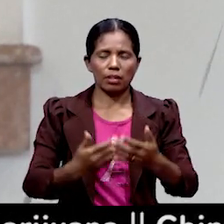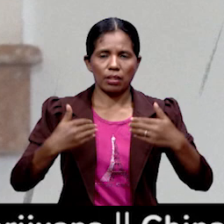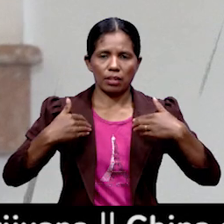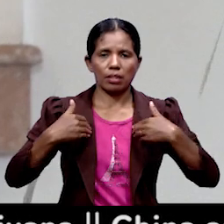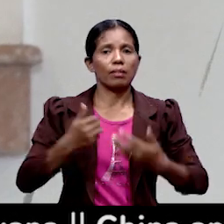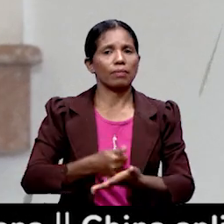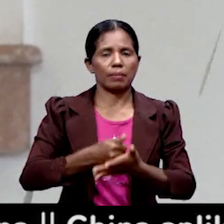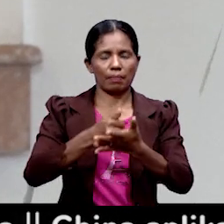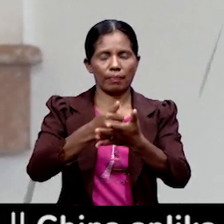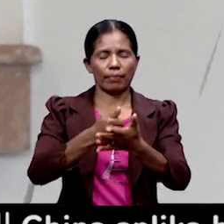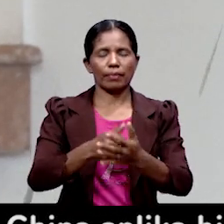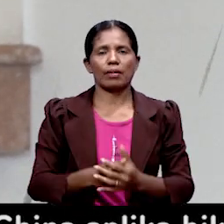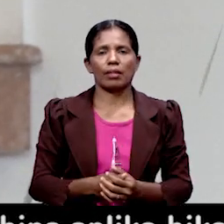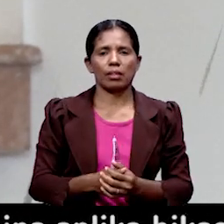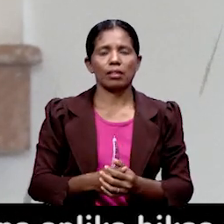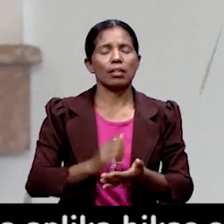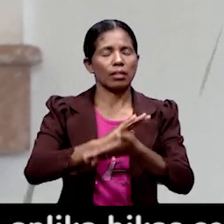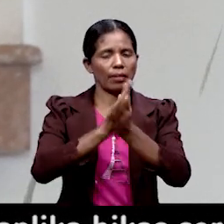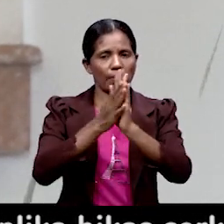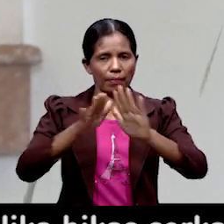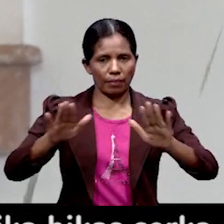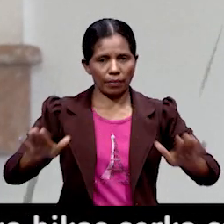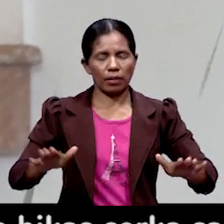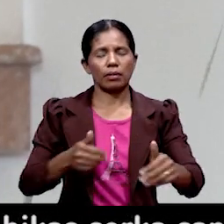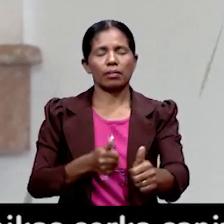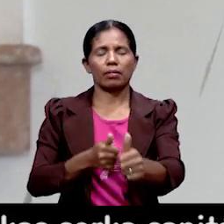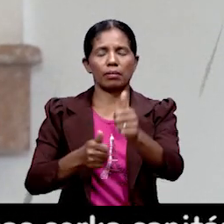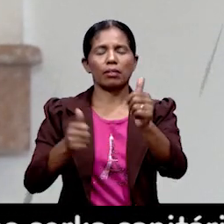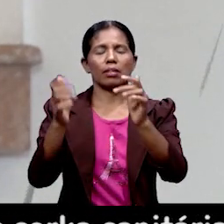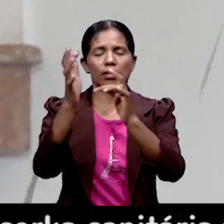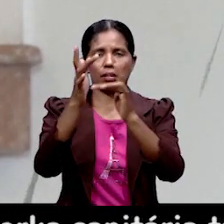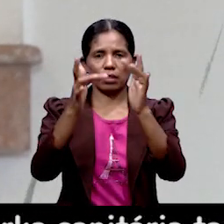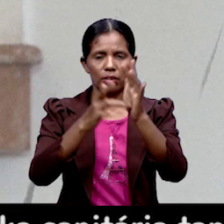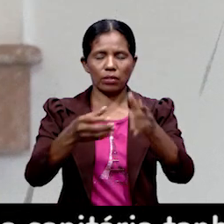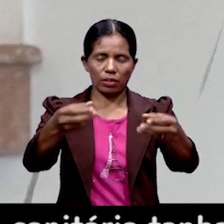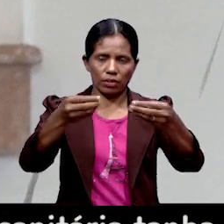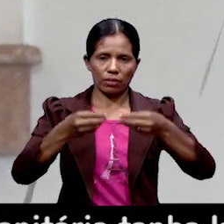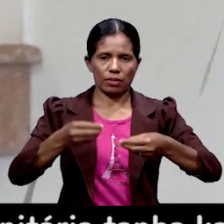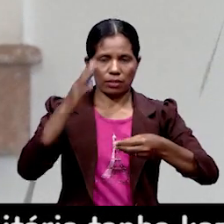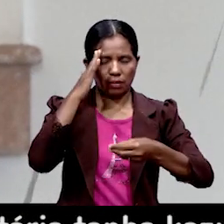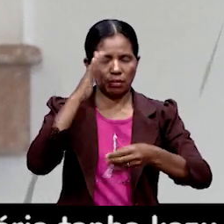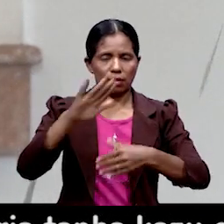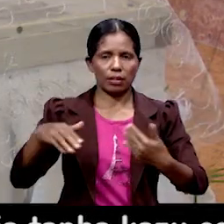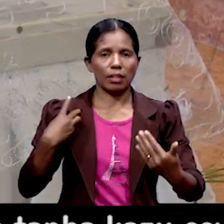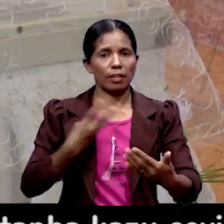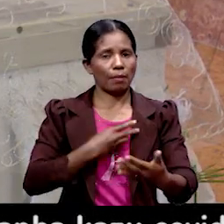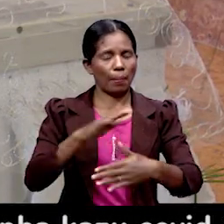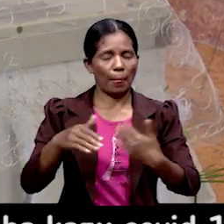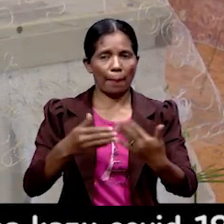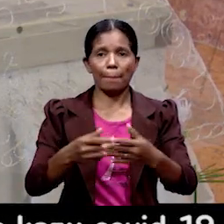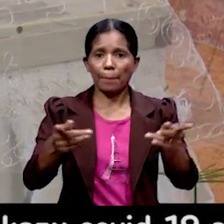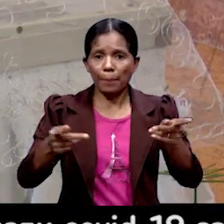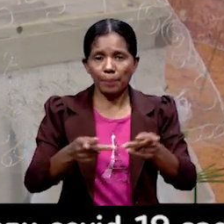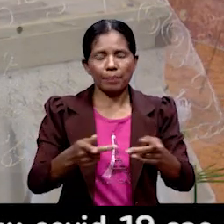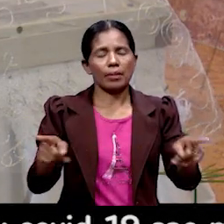misericordioso, operador da paz, tu ir buat nebe foi Jesus, foi a noi maita. E a fatina nessa arcebispo moça